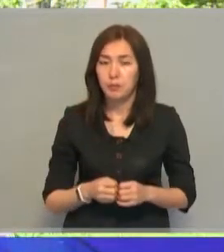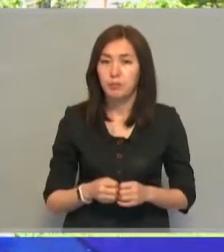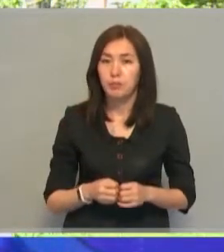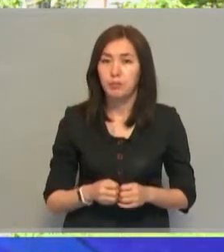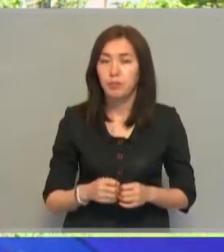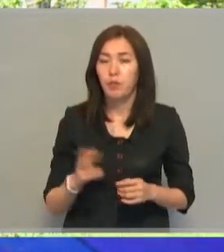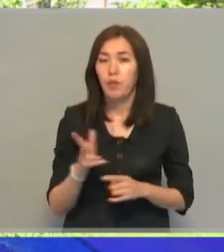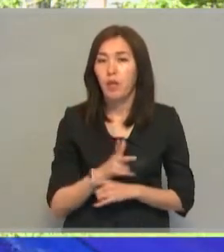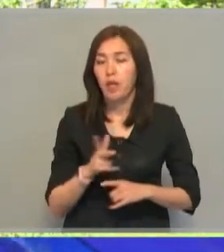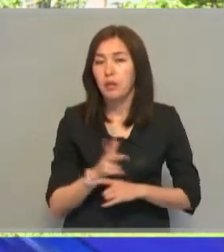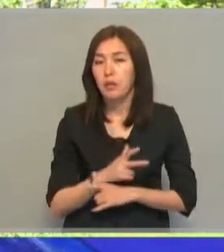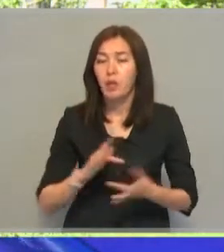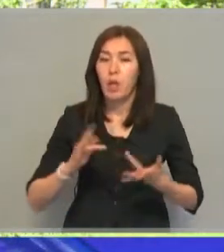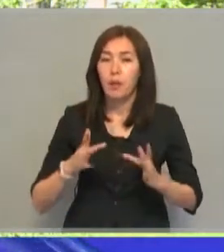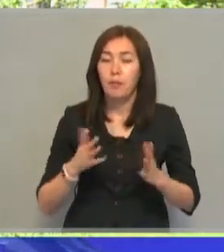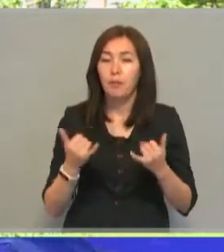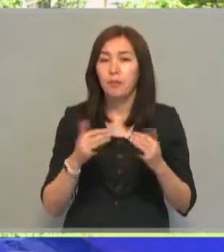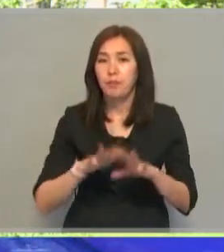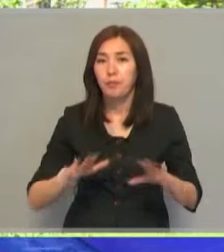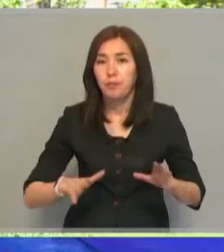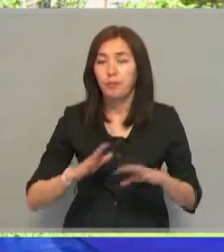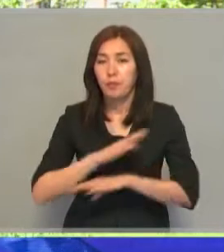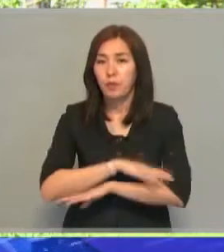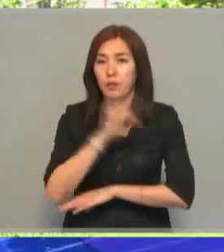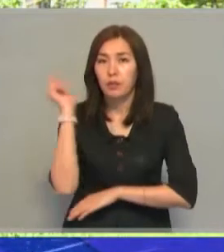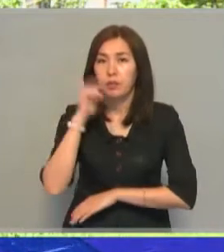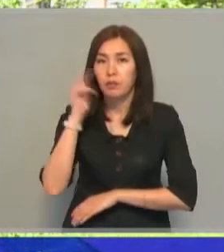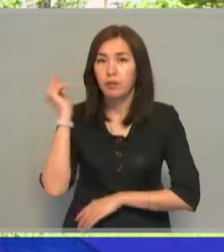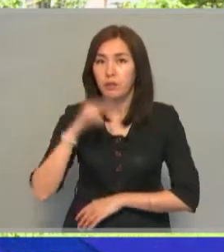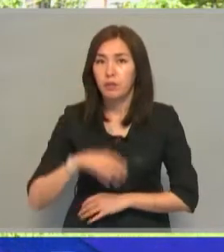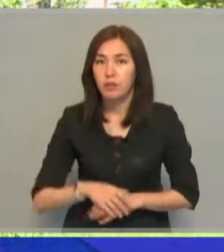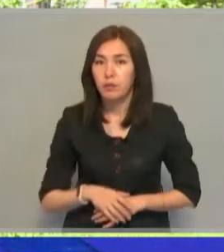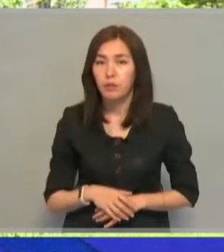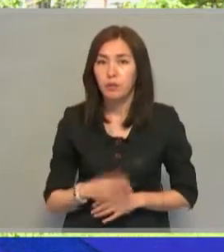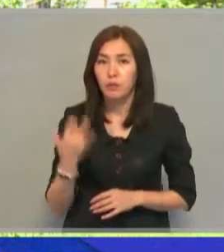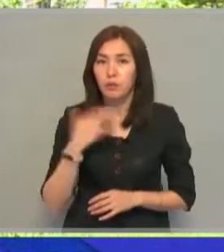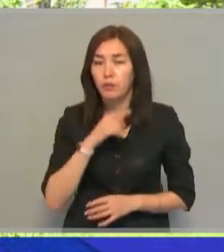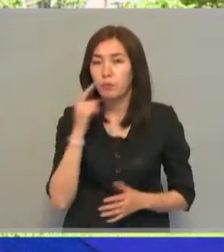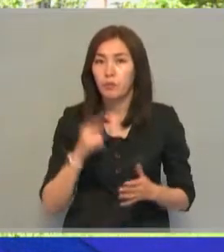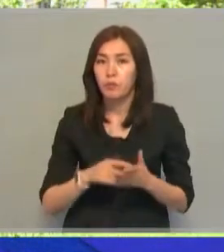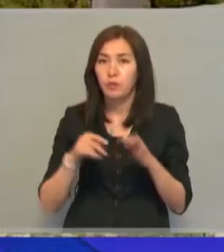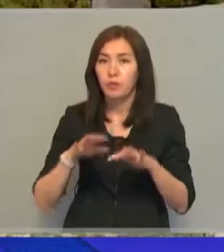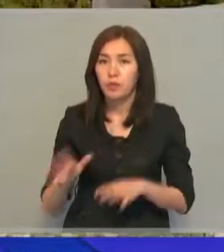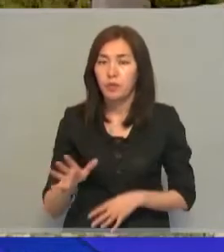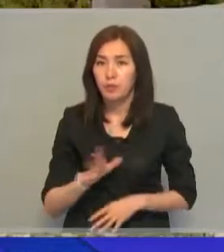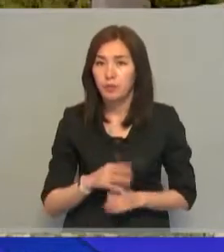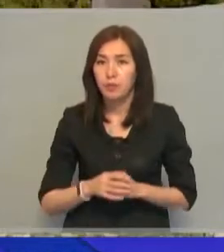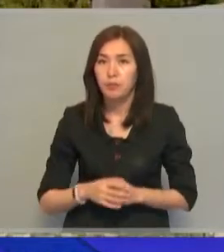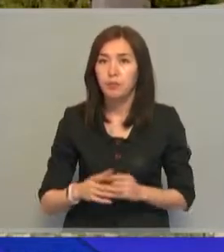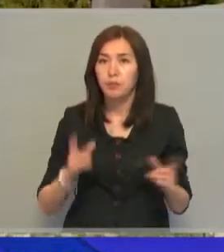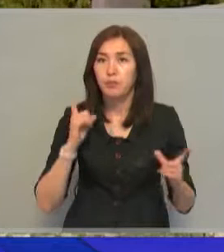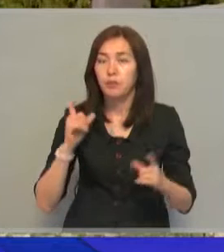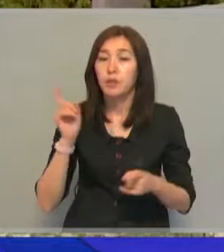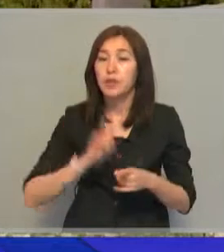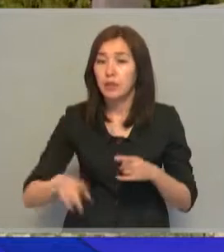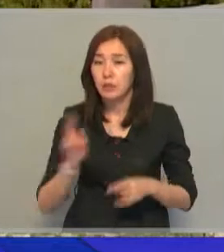әтер видеозванок, онлайн қаз балдар сабақ оқып жатыр, бірнеше сұрақтар шешіп өтті осы. Жоғарғы